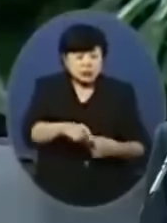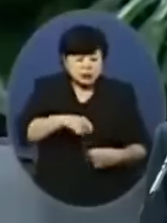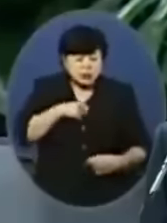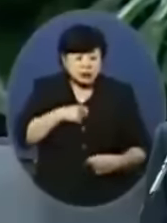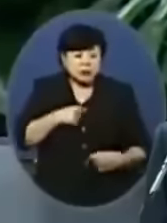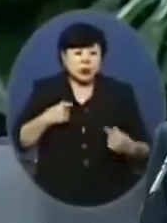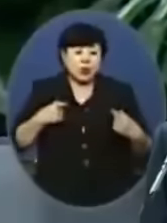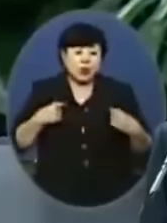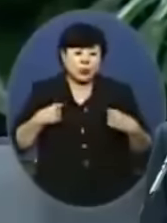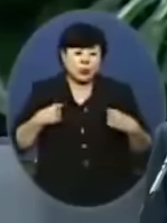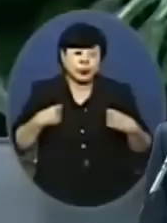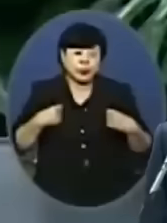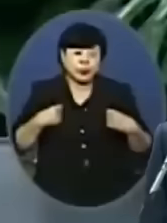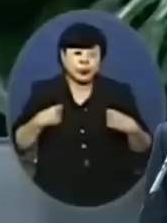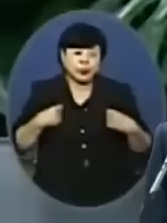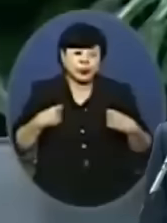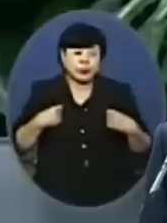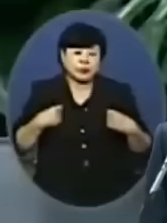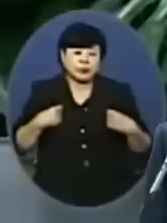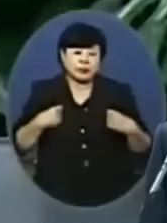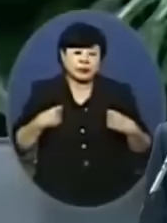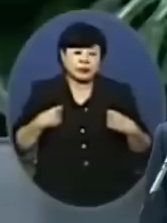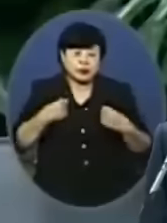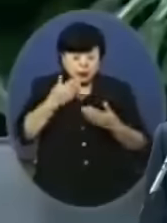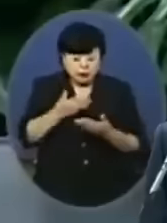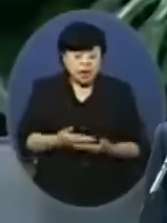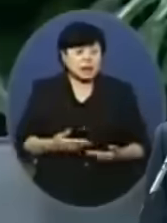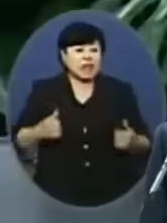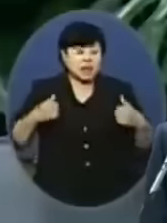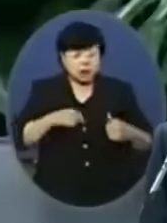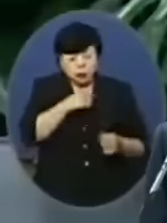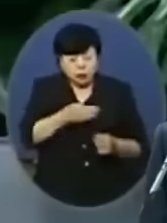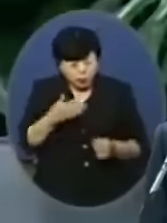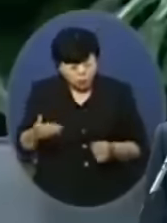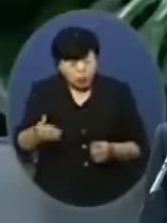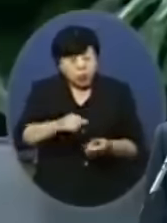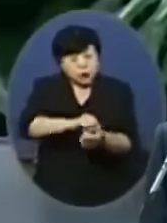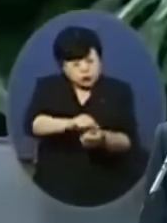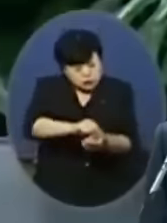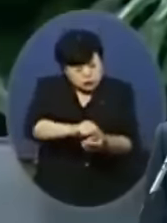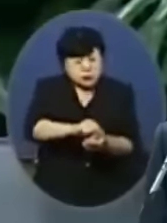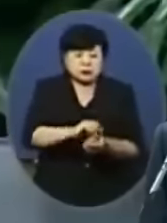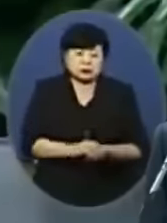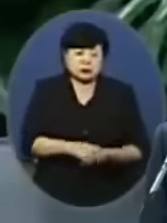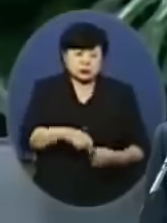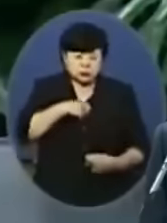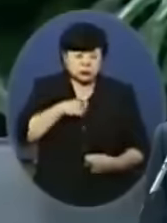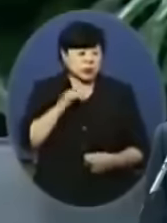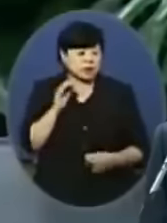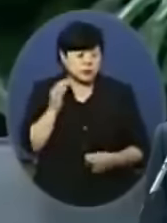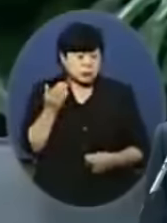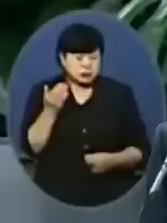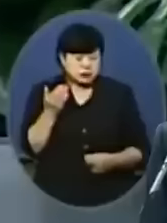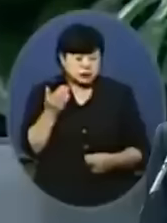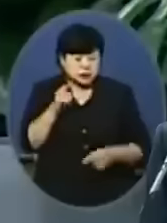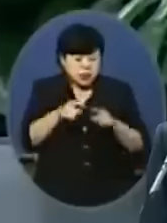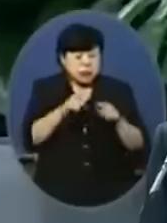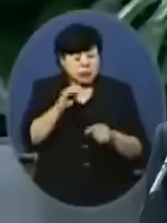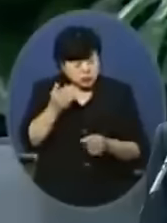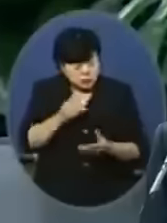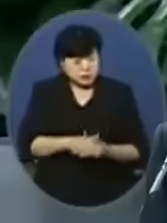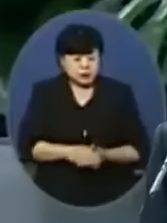의로운 옷을 받아 입고 보혈로서 씻고서 의롭게 되어서 나갈 수